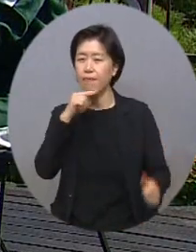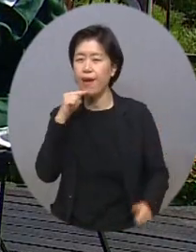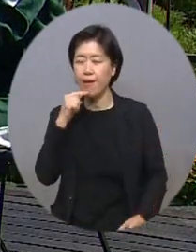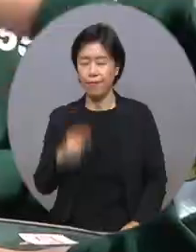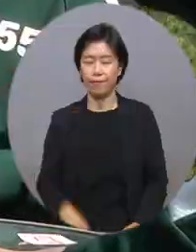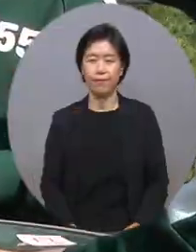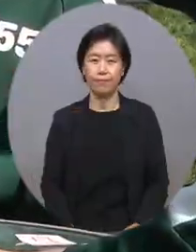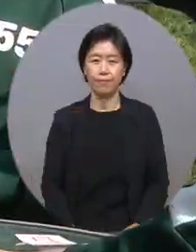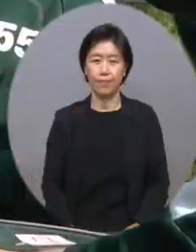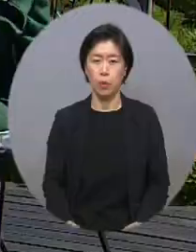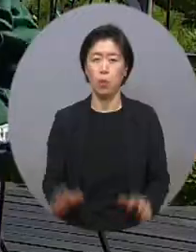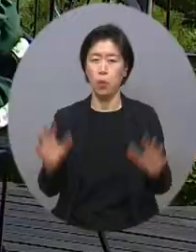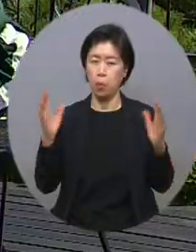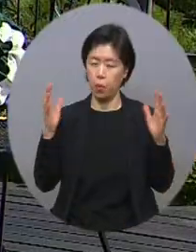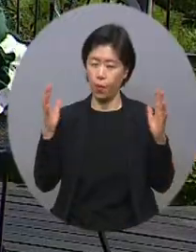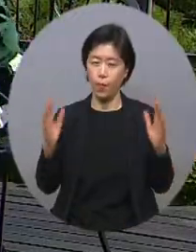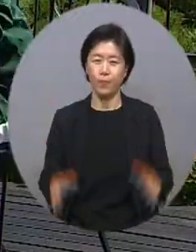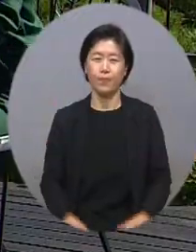됩니다.